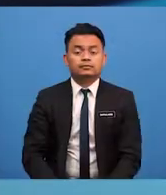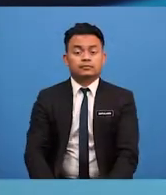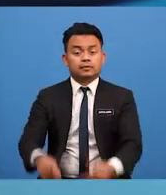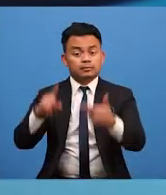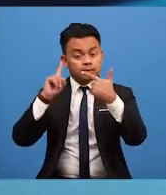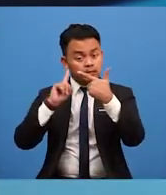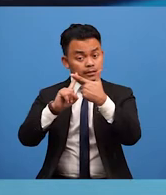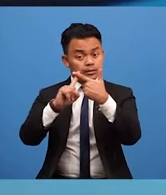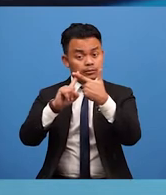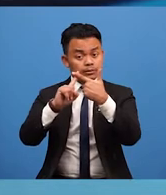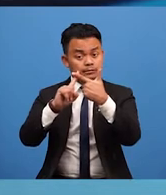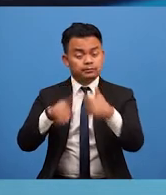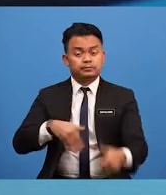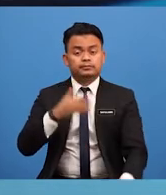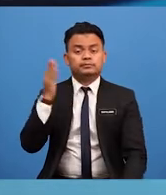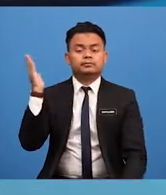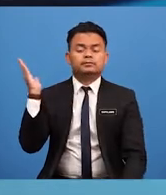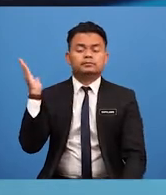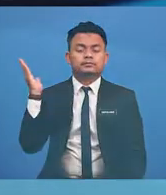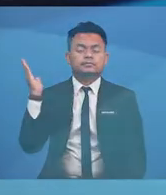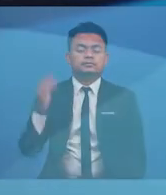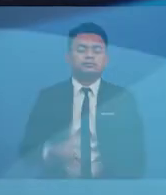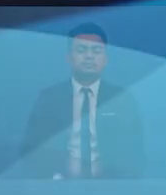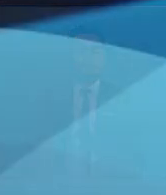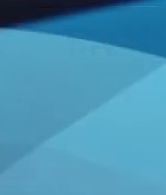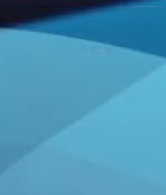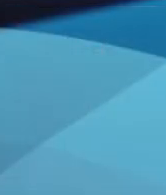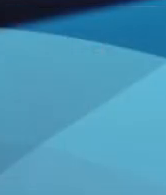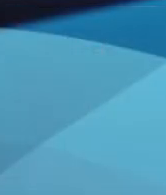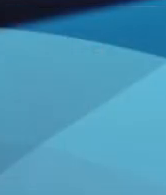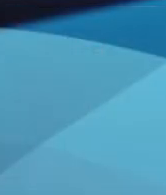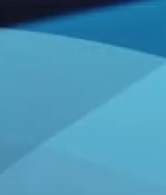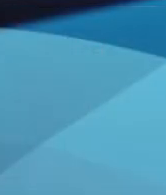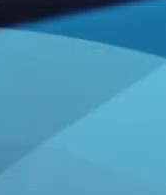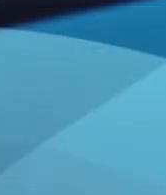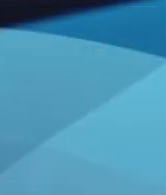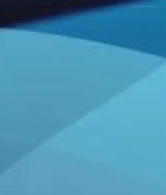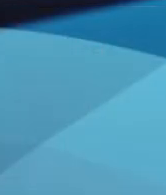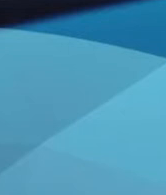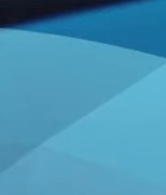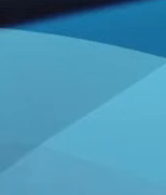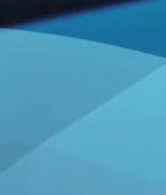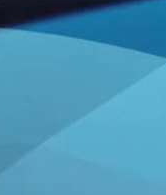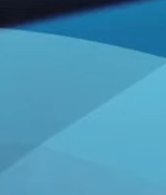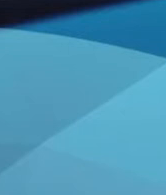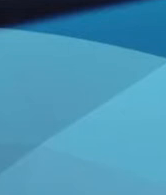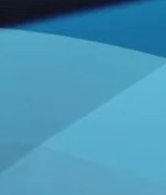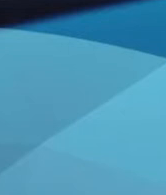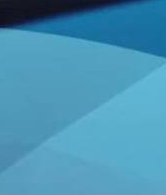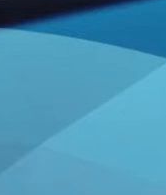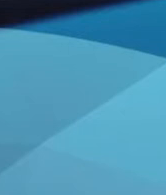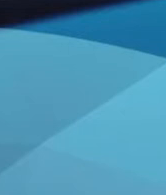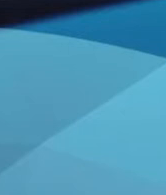Peralatan yang kedua ialah cerek elektrik. Cerek elektrik digunakan